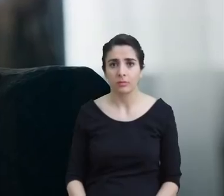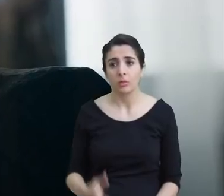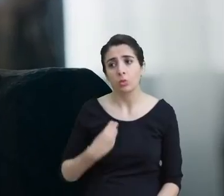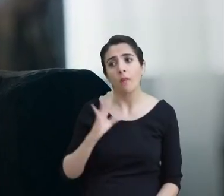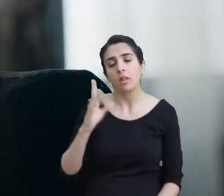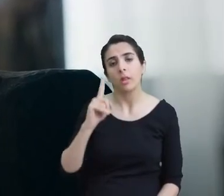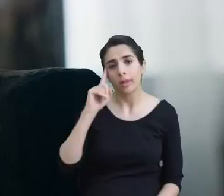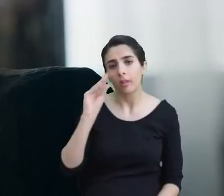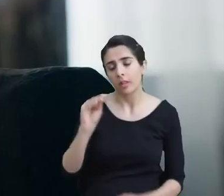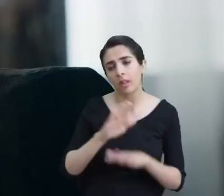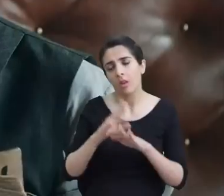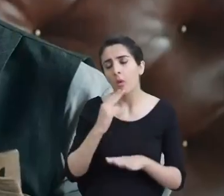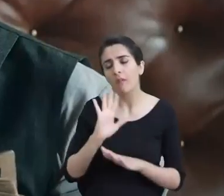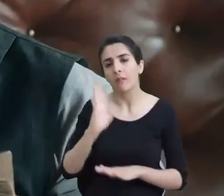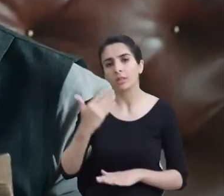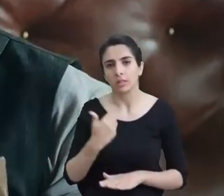Çok bile konuştum kadı efendi.